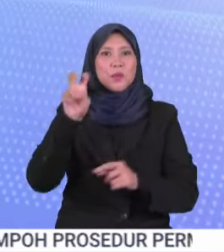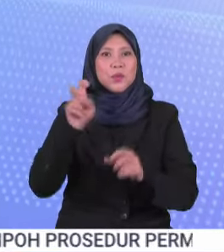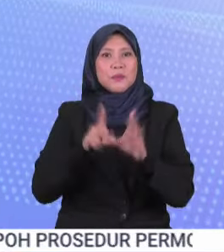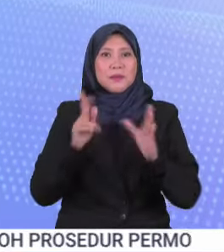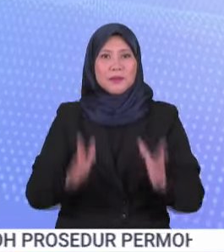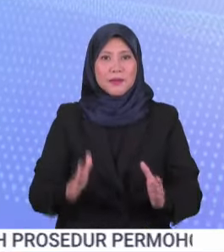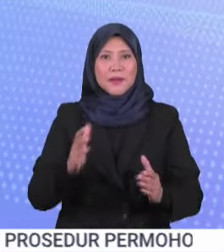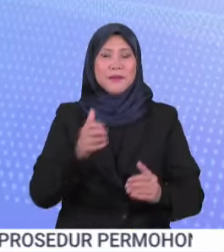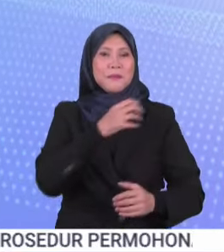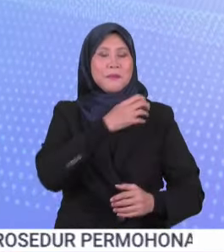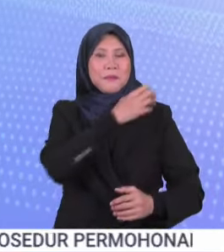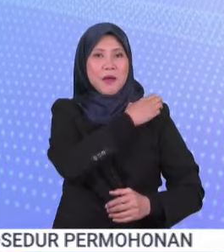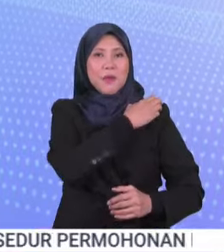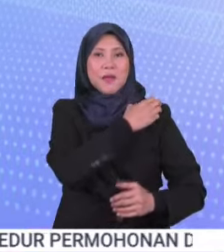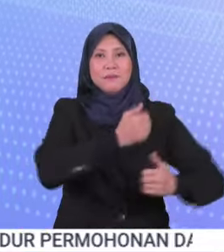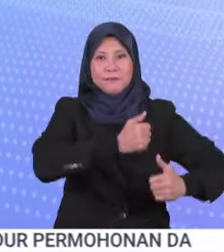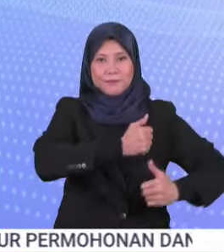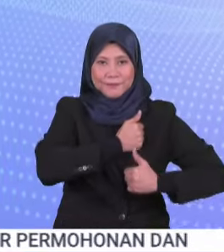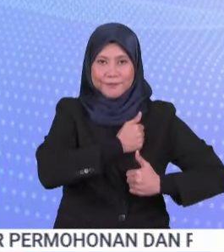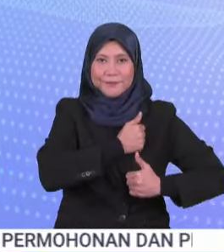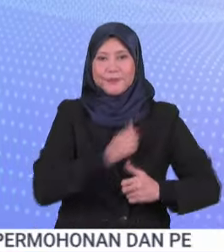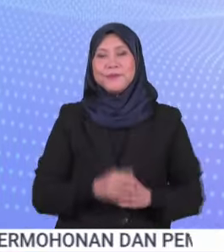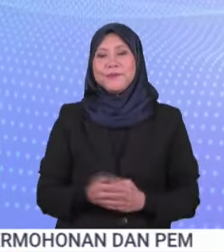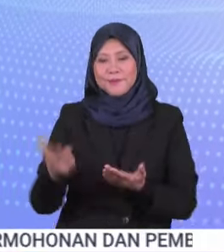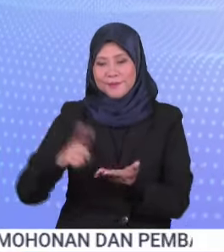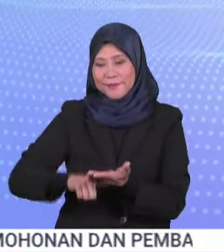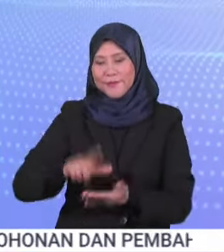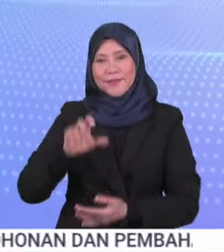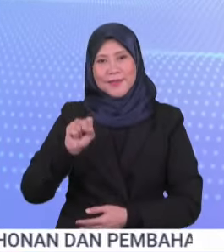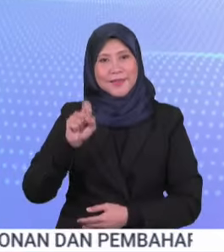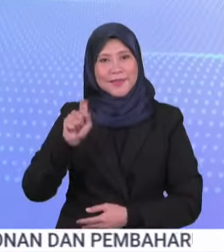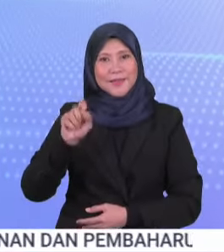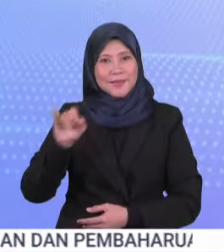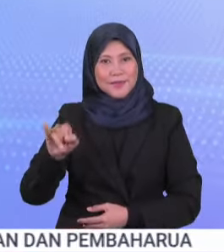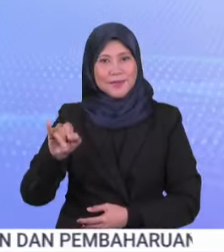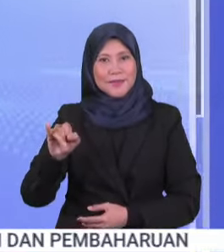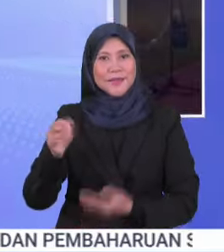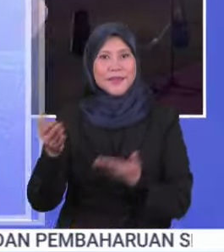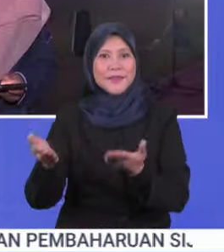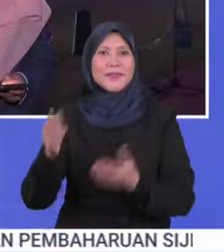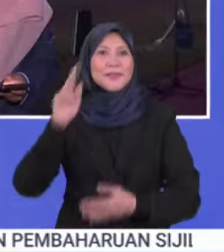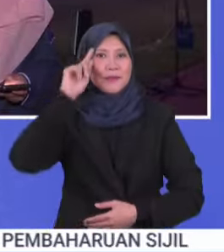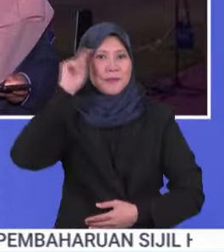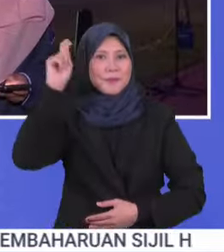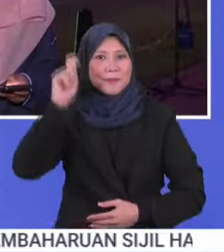dan anggota tentera darat. Untuk perinciannya, kita bersama Siti Jamilah Hanim Jamil di